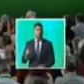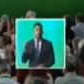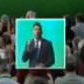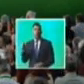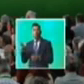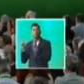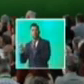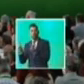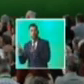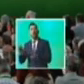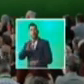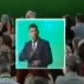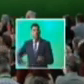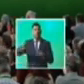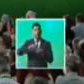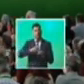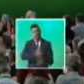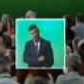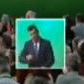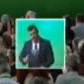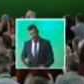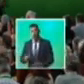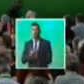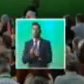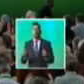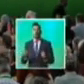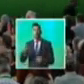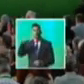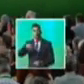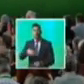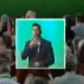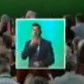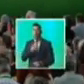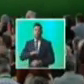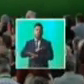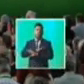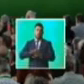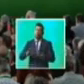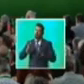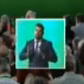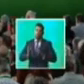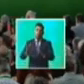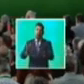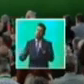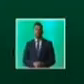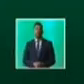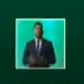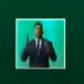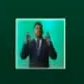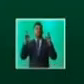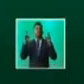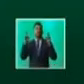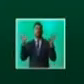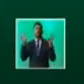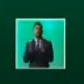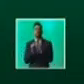σε ανυποληψία όλο αυτό το τελευταίο διάστημα είναι ο κύριος Μητσοτάκης και ο κύριος Τσίπρας καταρχήν. Αγαπητέ κύριε Χαραλαμπίδη, και το ΠΑΣΟΚ δεν πήρε